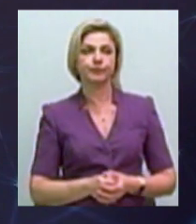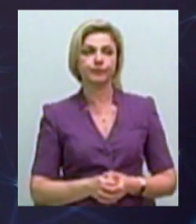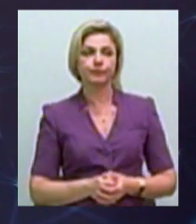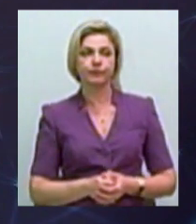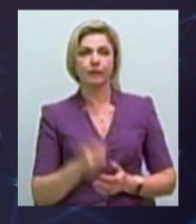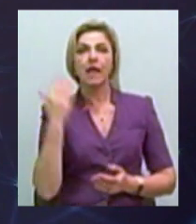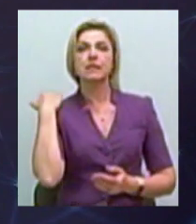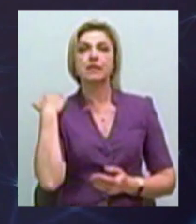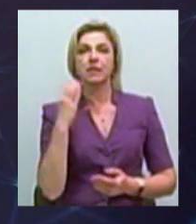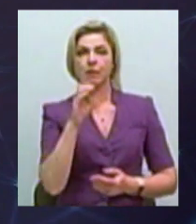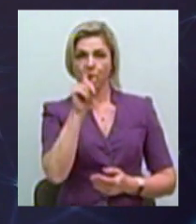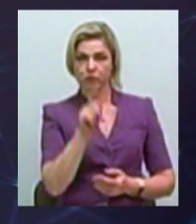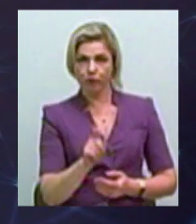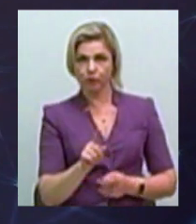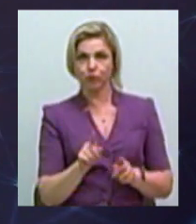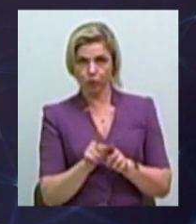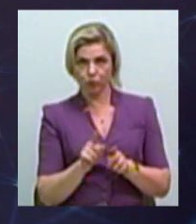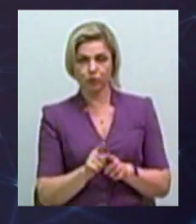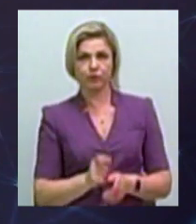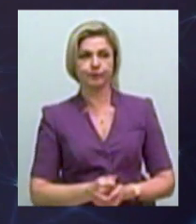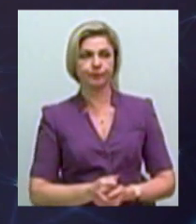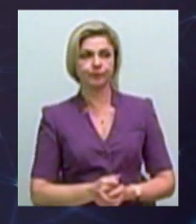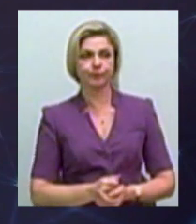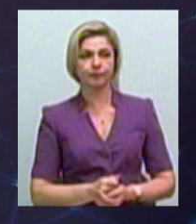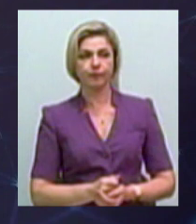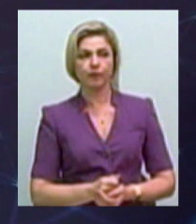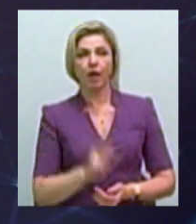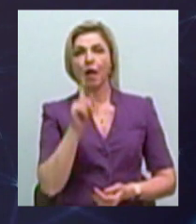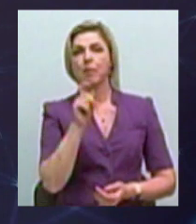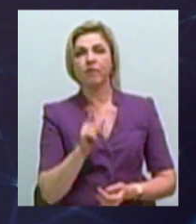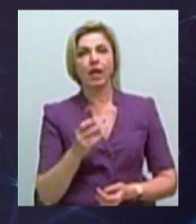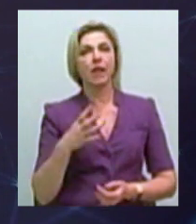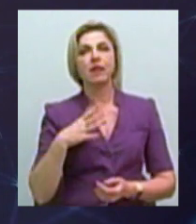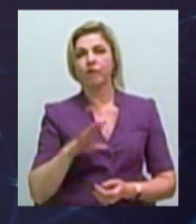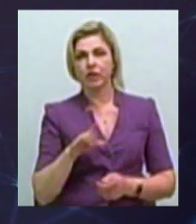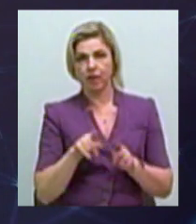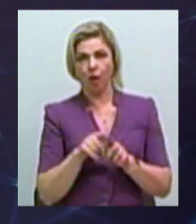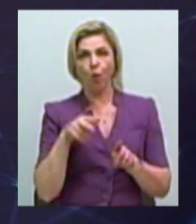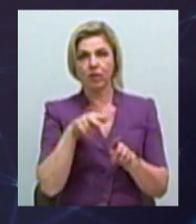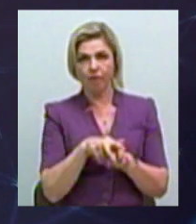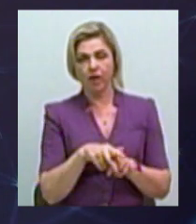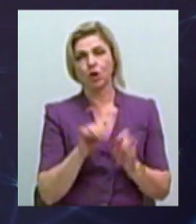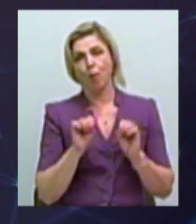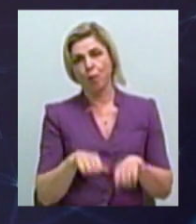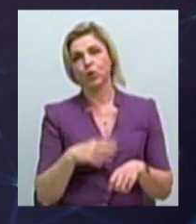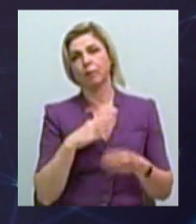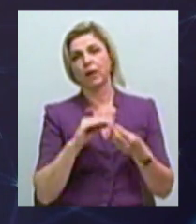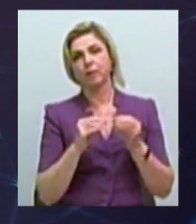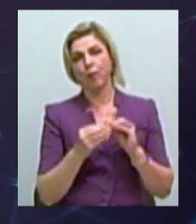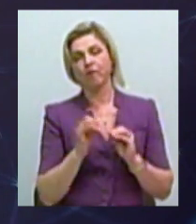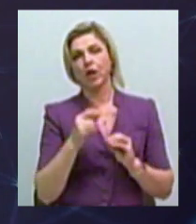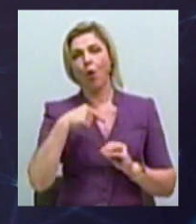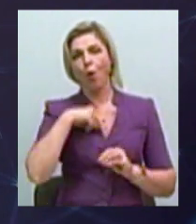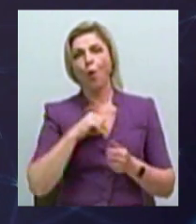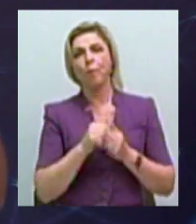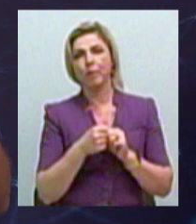для спини як такої, тому що наш хребет не витримує такого навантаження. Можемо мати проблеми із обміном речовин, тому